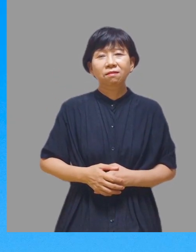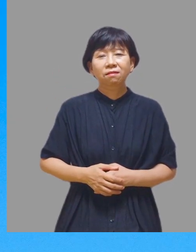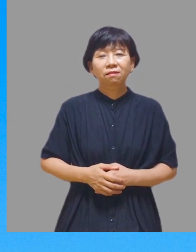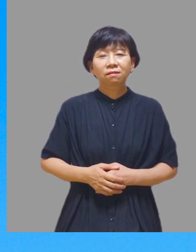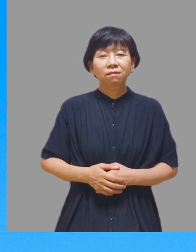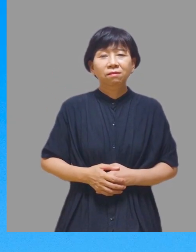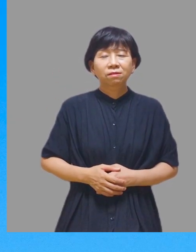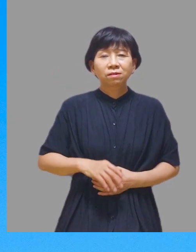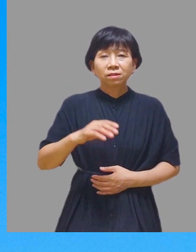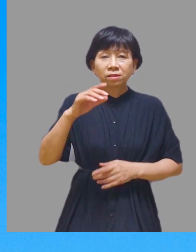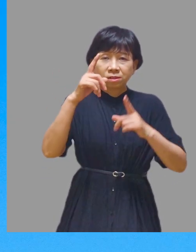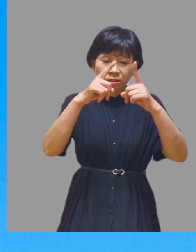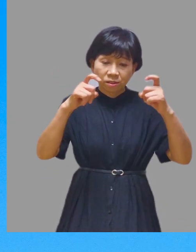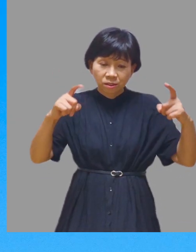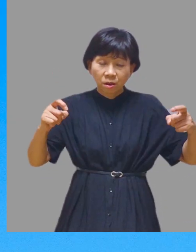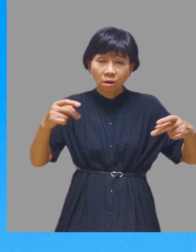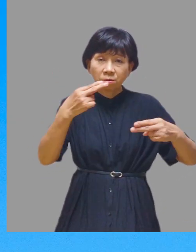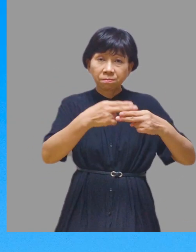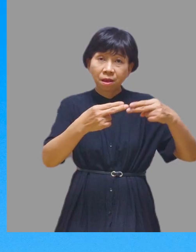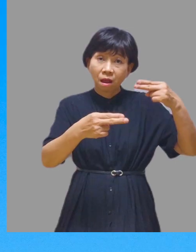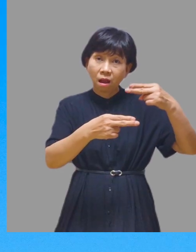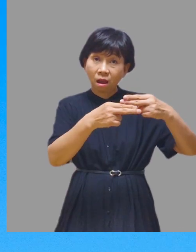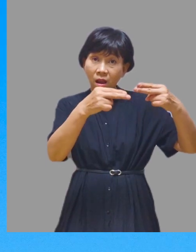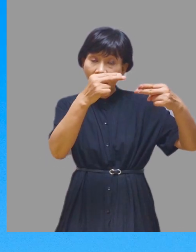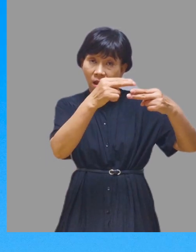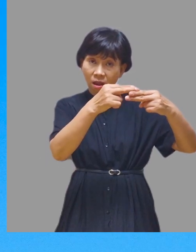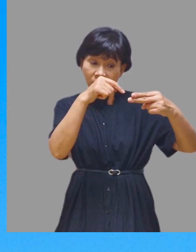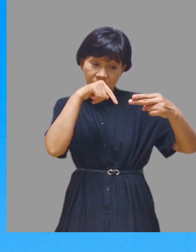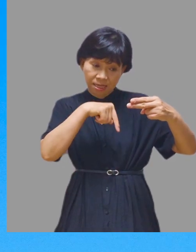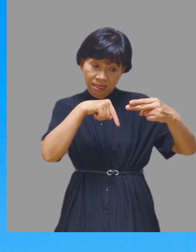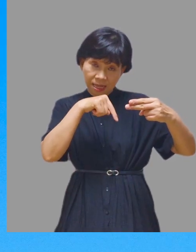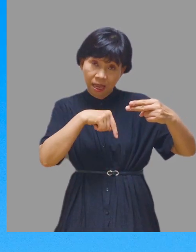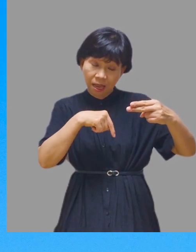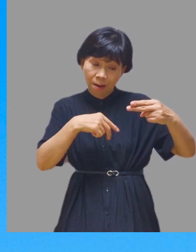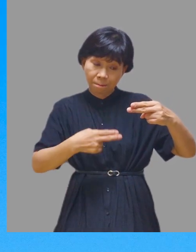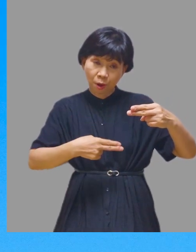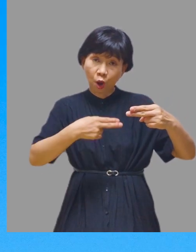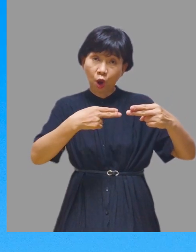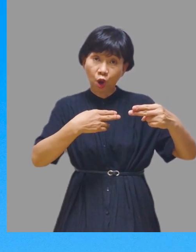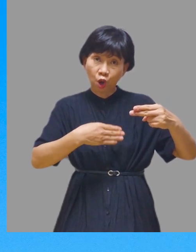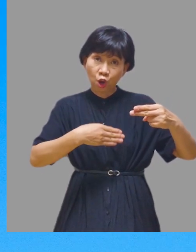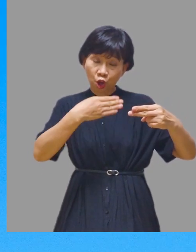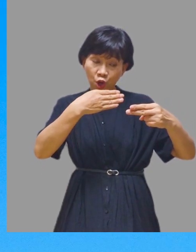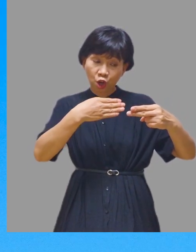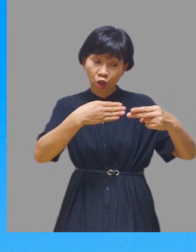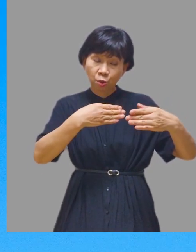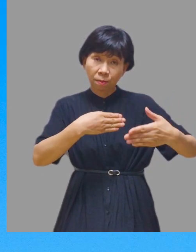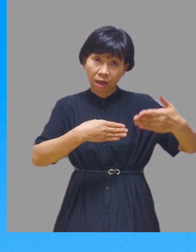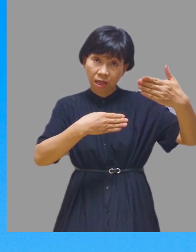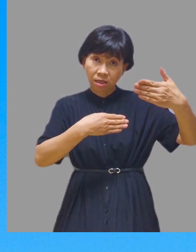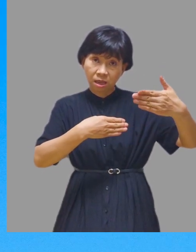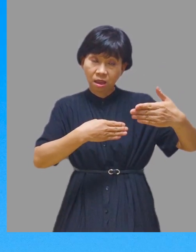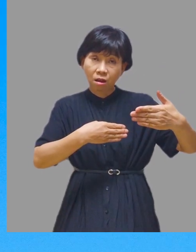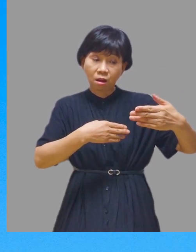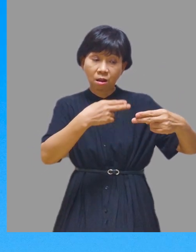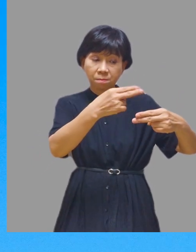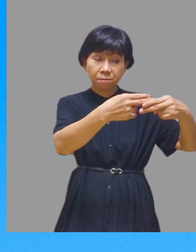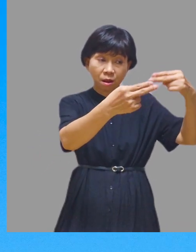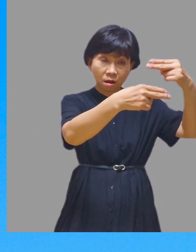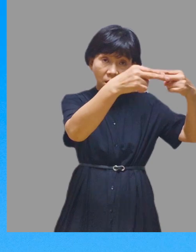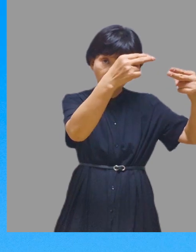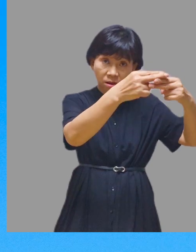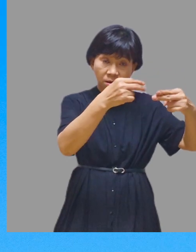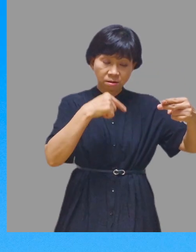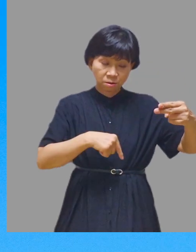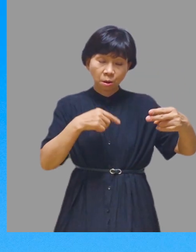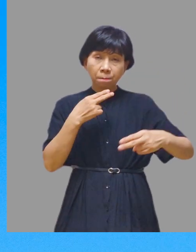여러분, 성벽은요, 외벽과 내벽이 있어요. 외벽과 내벽이. 이